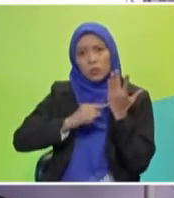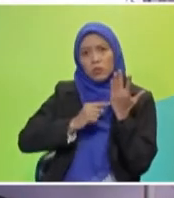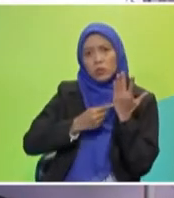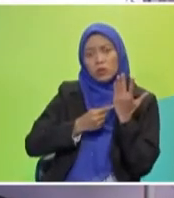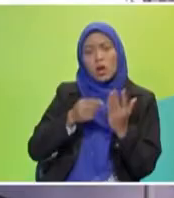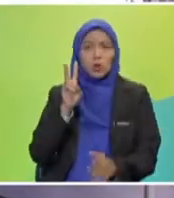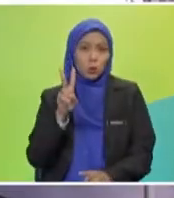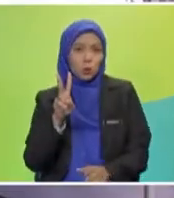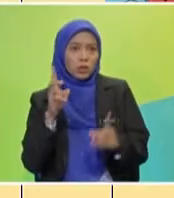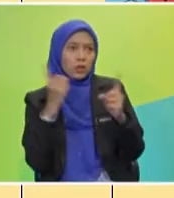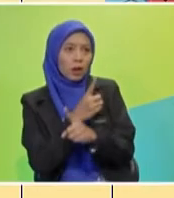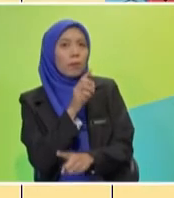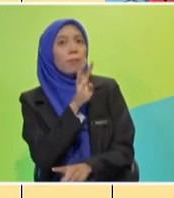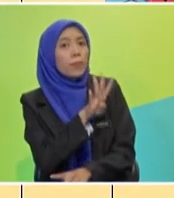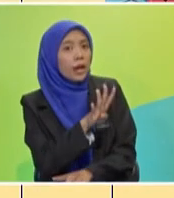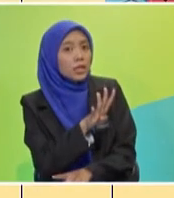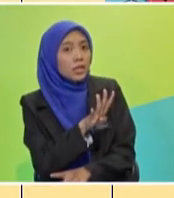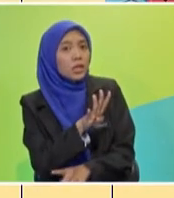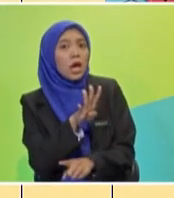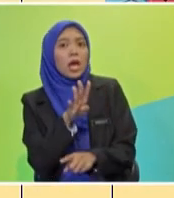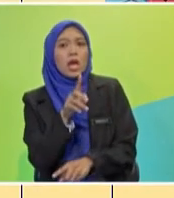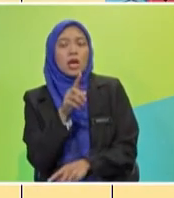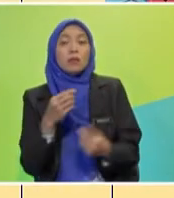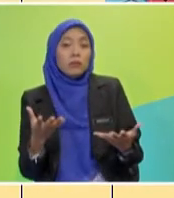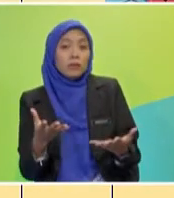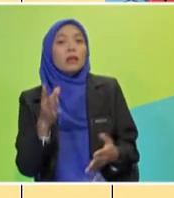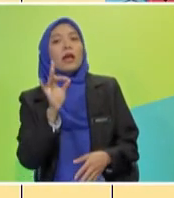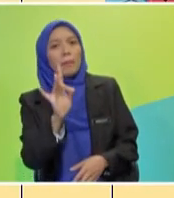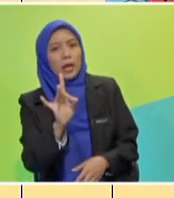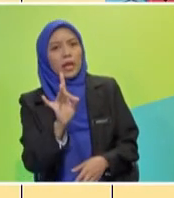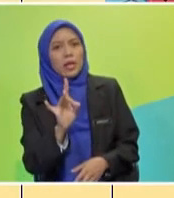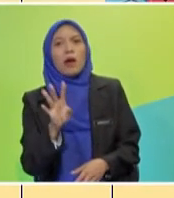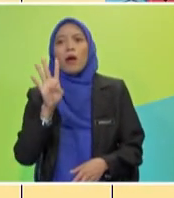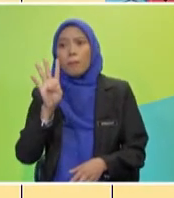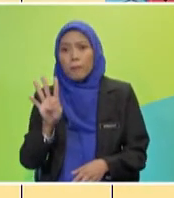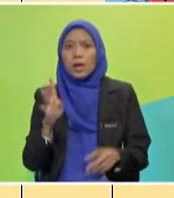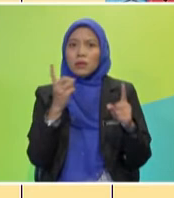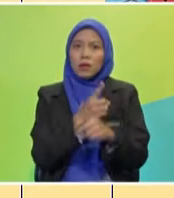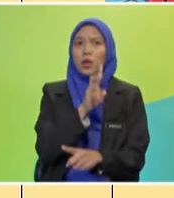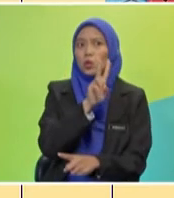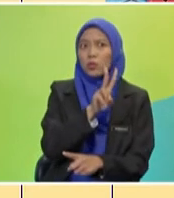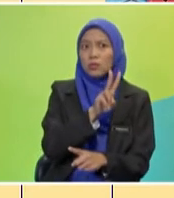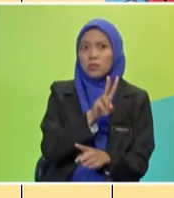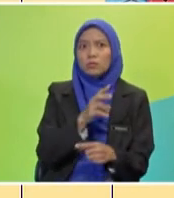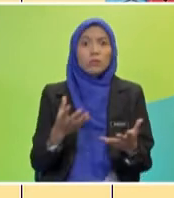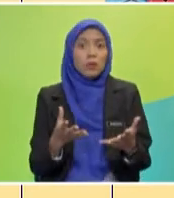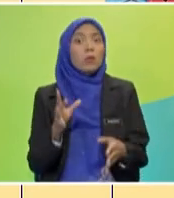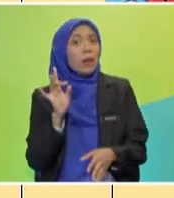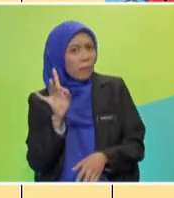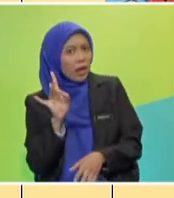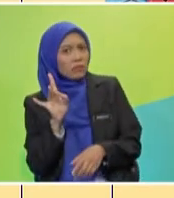2 darab 4 sama dengan 8. Ya. 4 darab 2 sama dengan 8.